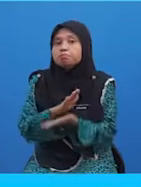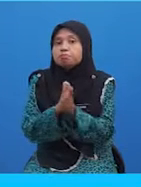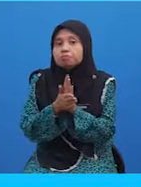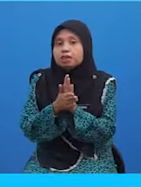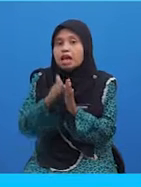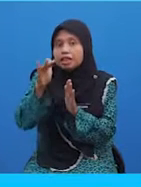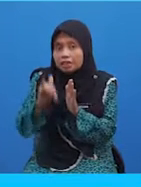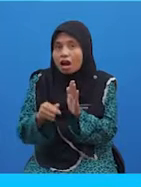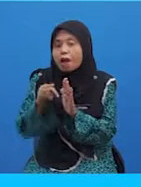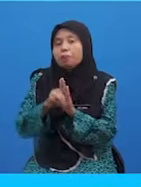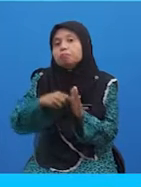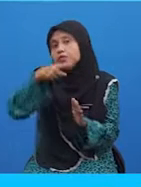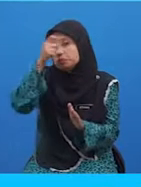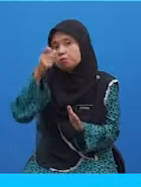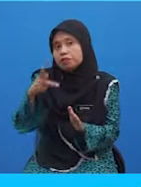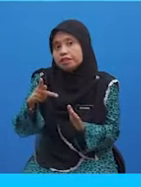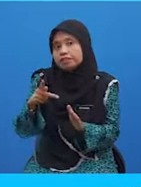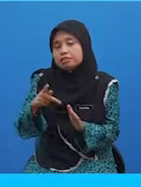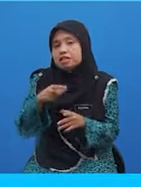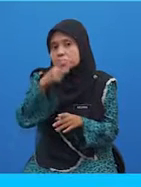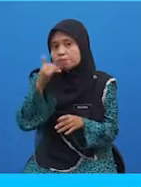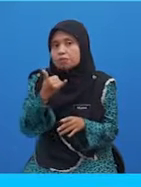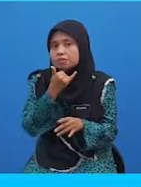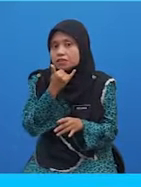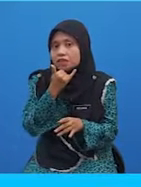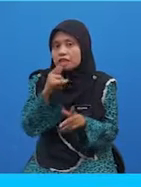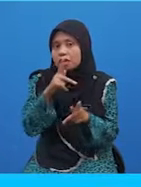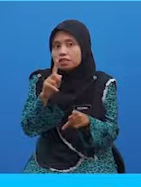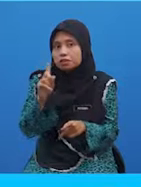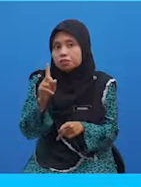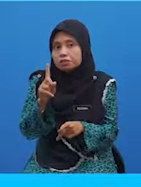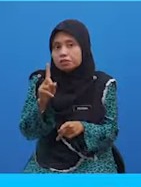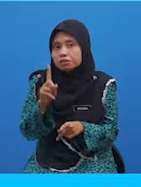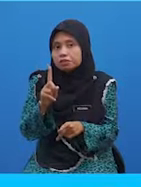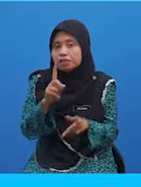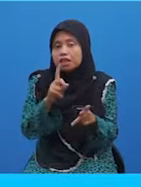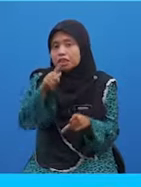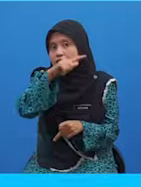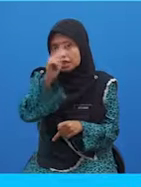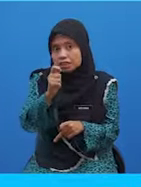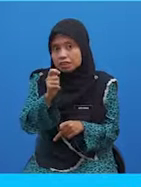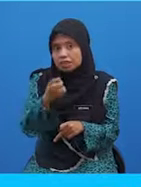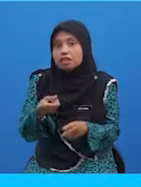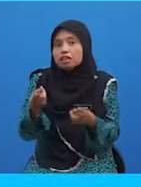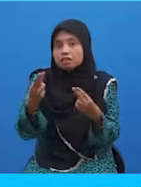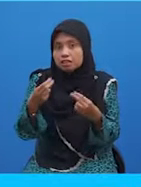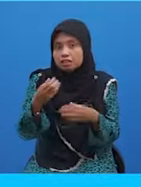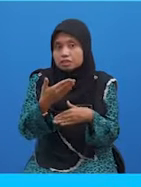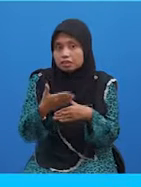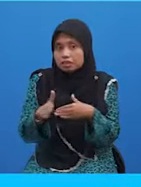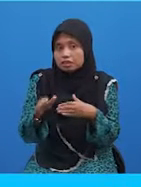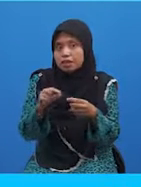yang menyebabkan. Sebab kesalahan kata mana ialah kata tanya yang hadir dalam